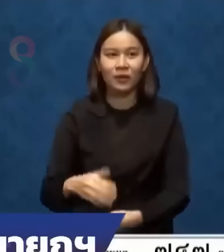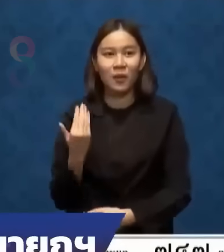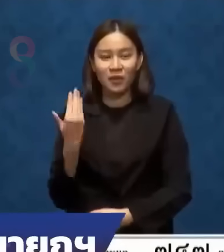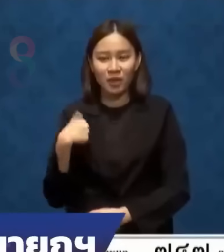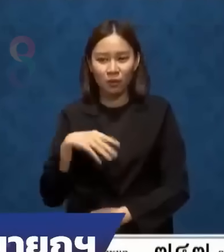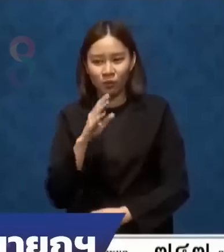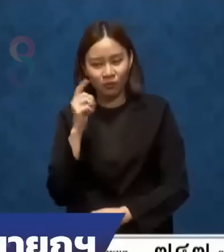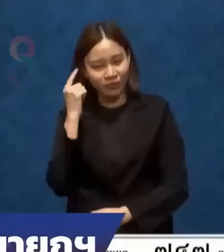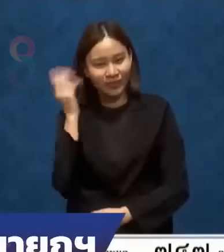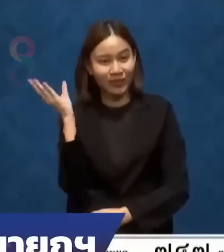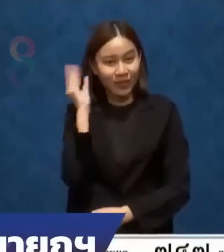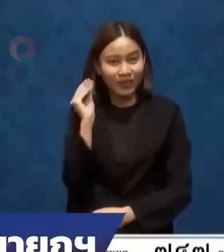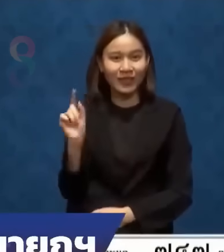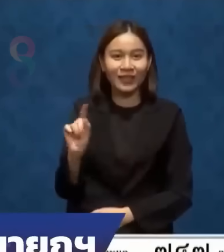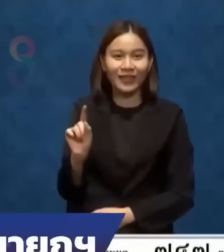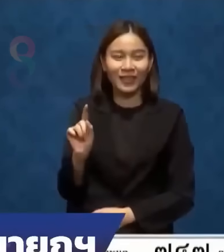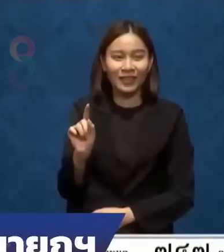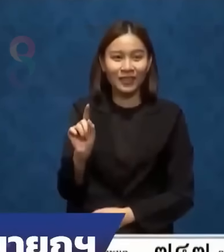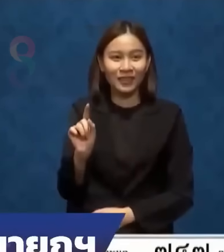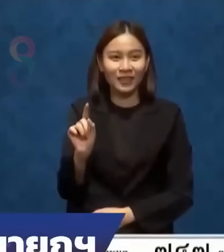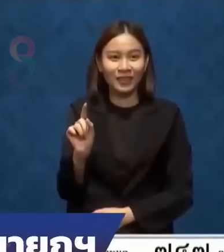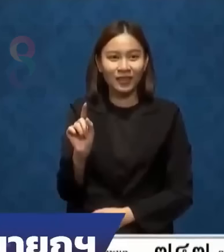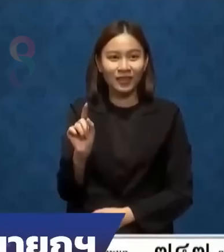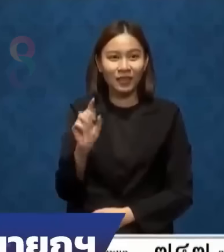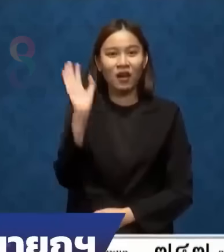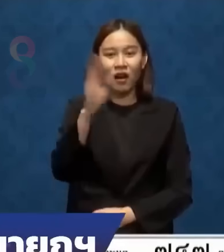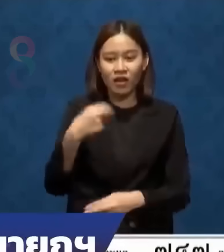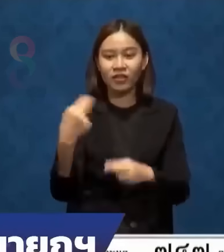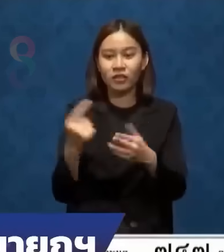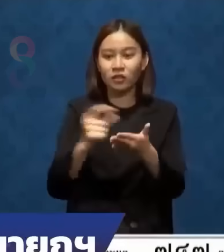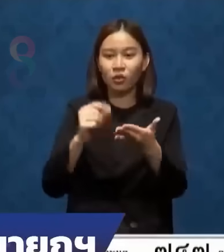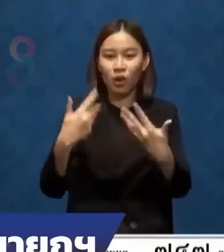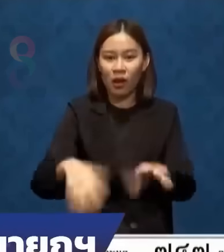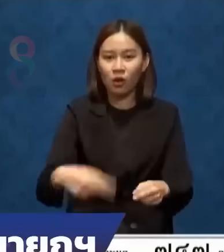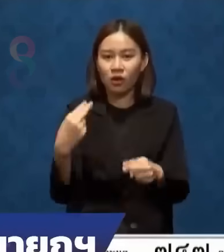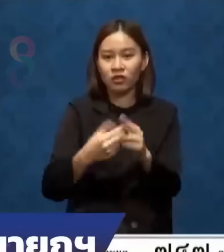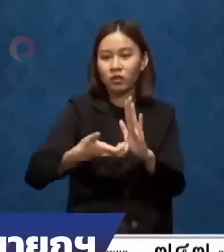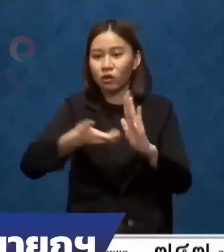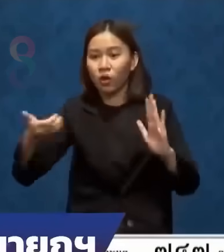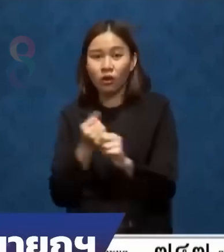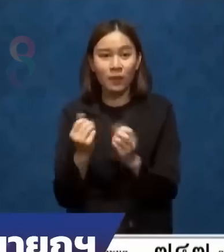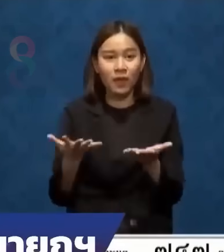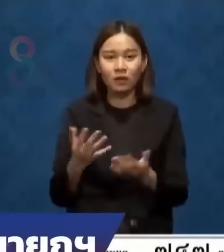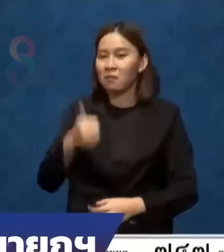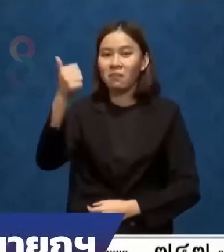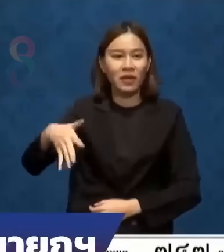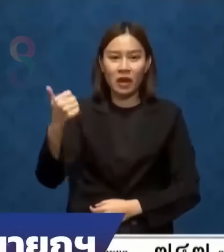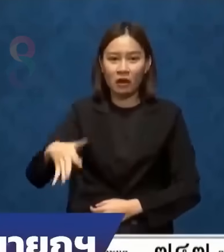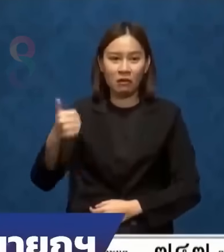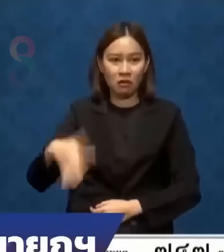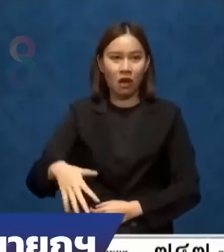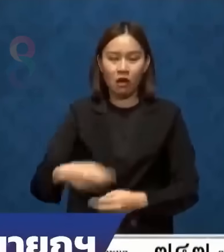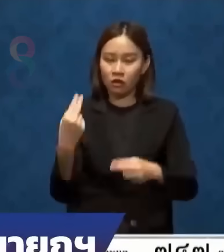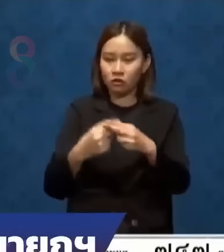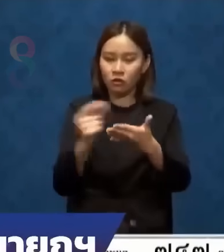บได้ยินกระซิบกระซาบด้วยนะครับท่านประธานเขาบอกเฮ้ยลงชื่อไปแล้วจะไปถอนชื่อออกยังไงไม่ได้นะท่านประธานล